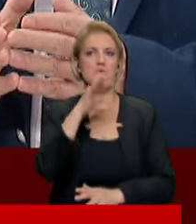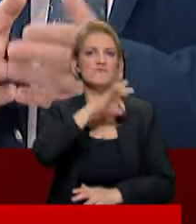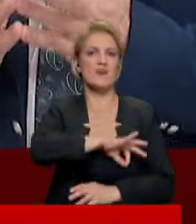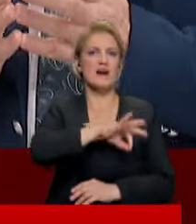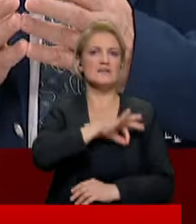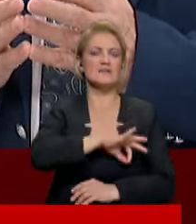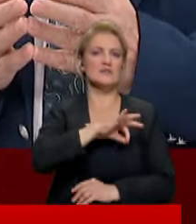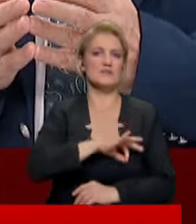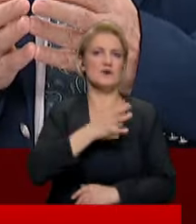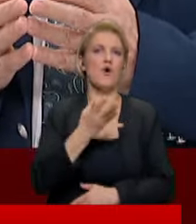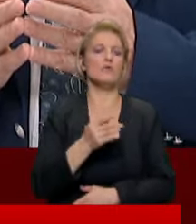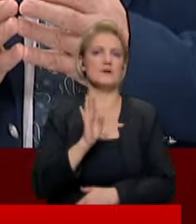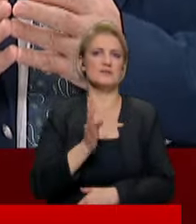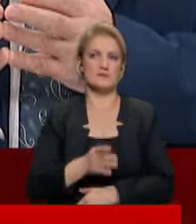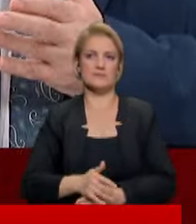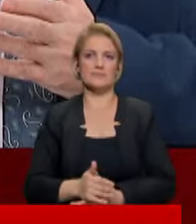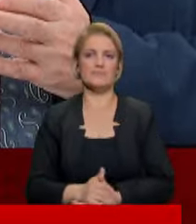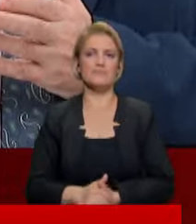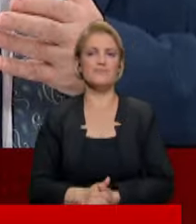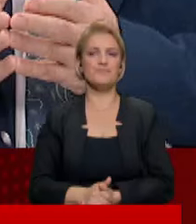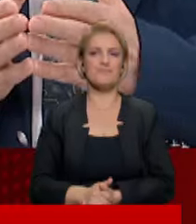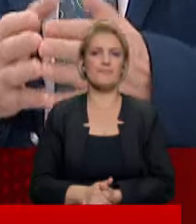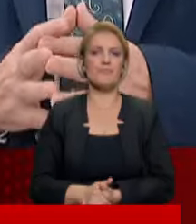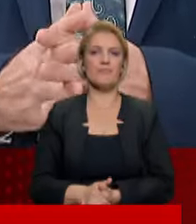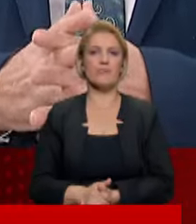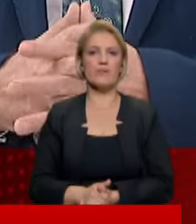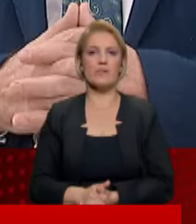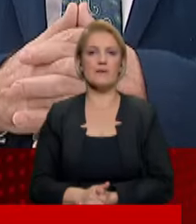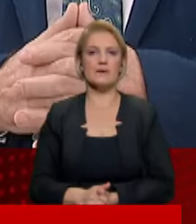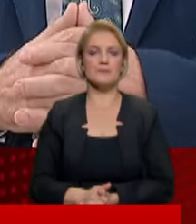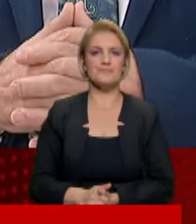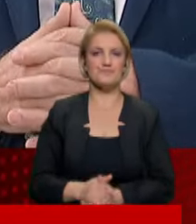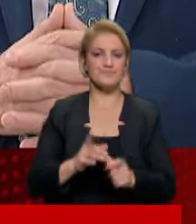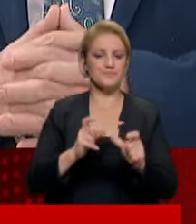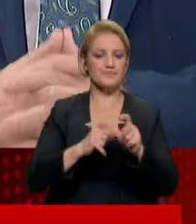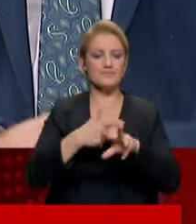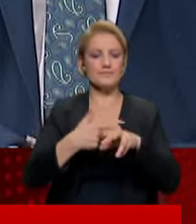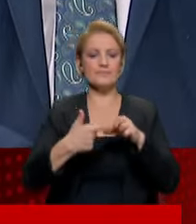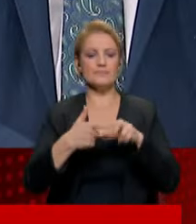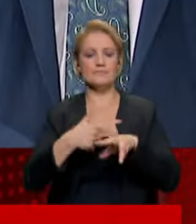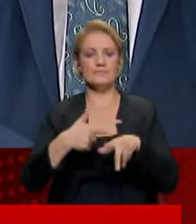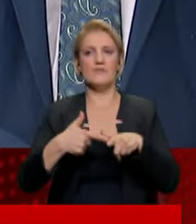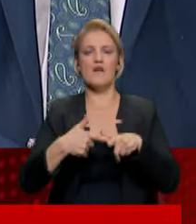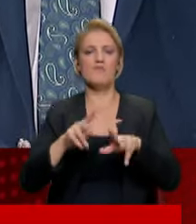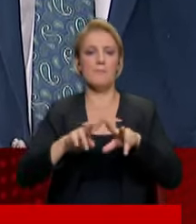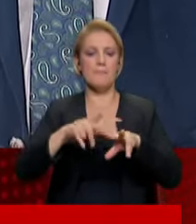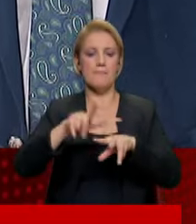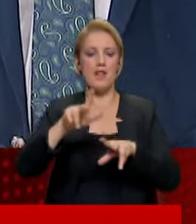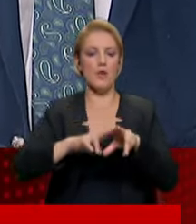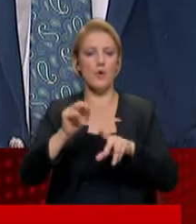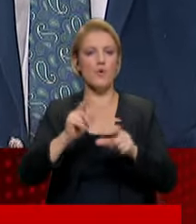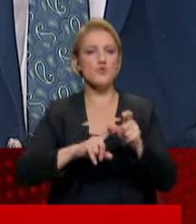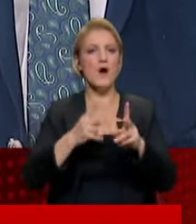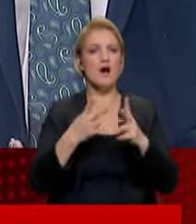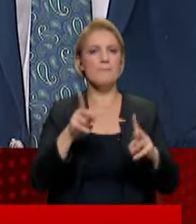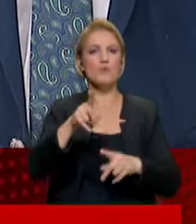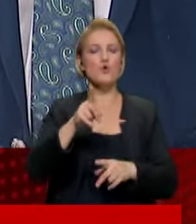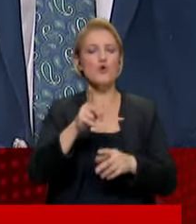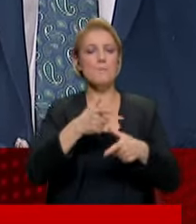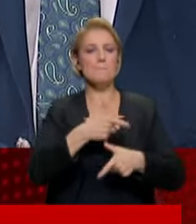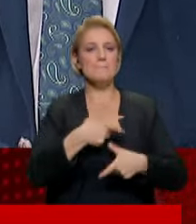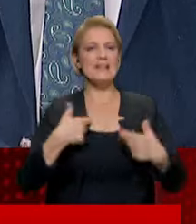ol Şu anda biz ikinci aşamadayız Peki Eee Şeref malkoç'un açıklaması bu artık bir milli